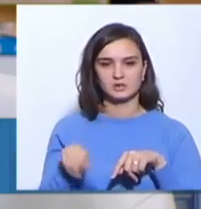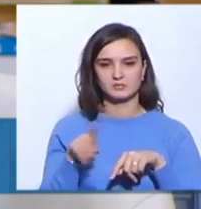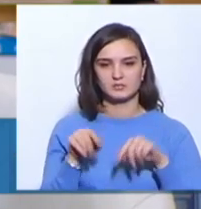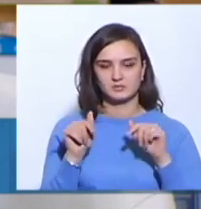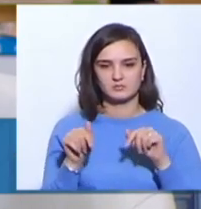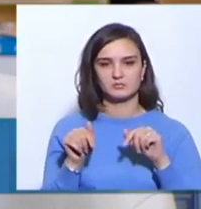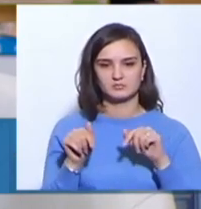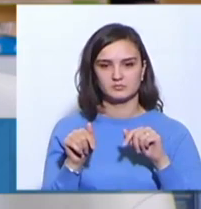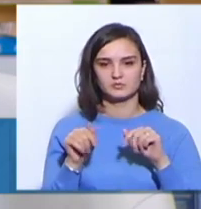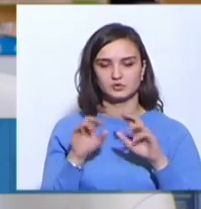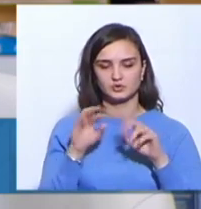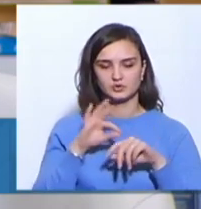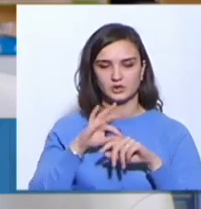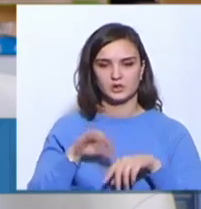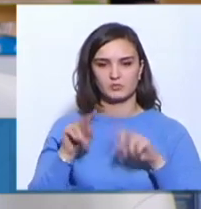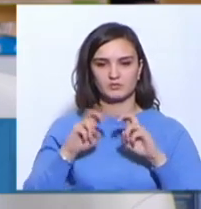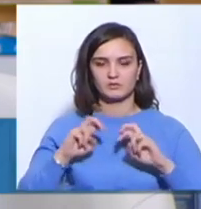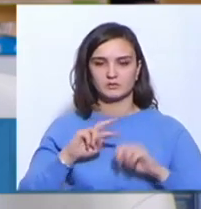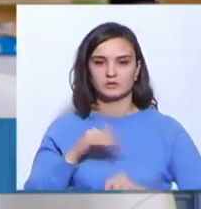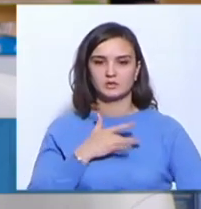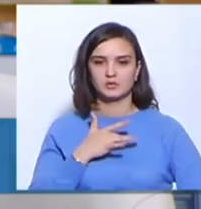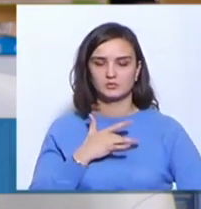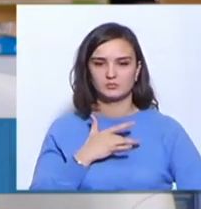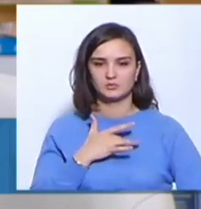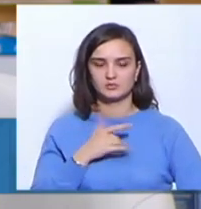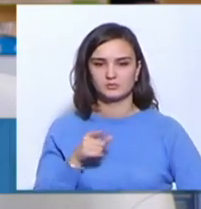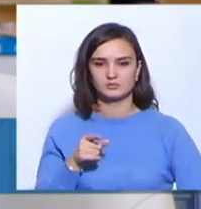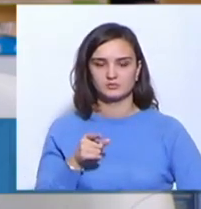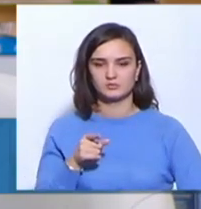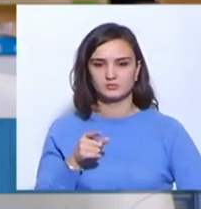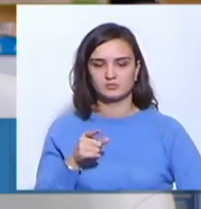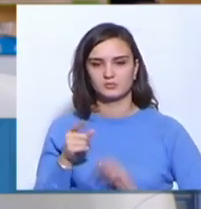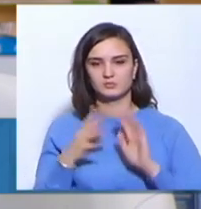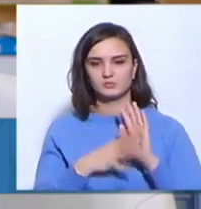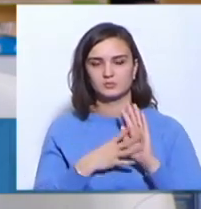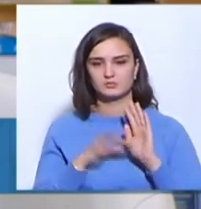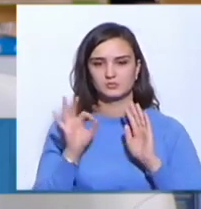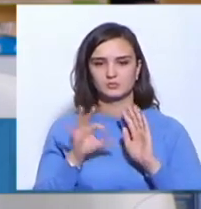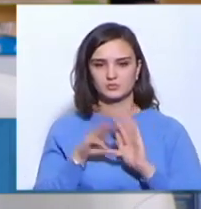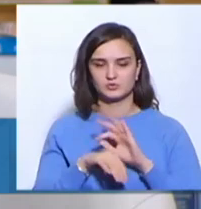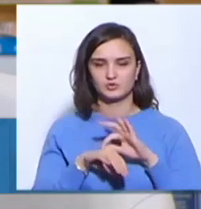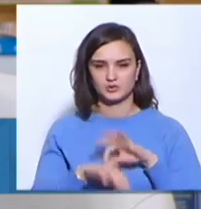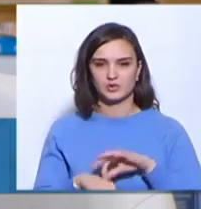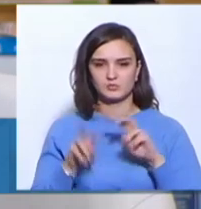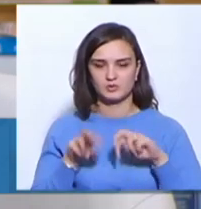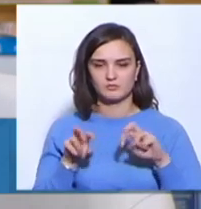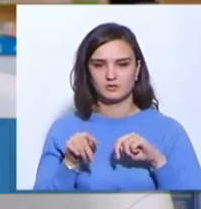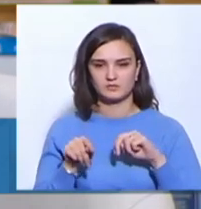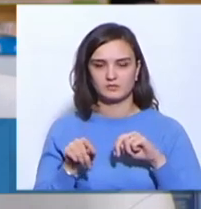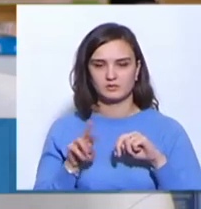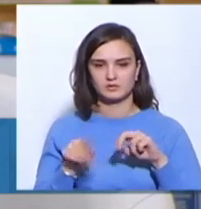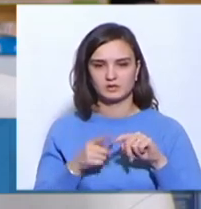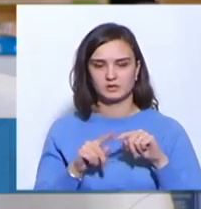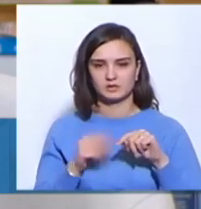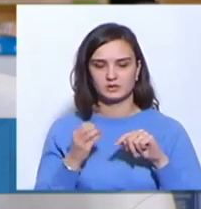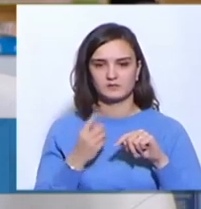ამ პაციენტებმა ჩაიტარონ ეს კვლევა და დაახლოებით 90 გასული წლის მონაცემით 90%-ში ჩატარებულია ყველა შემთხვევაში. Და